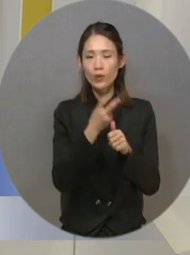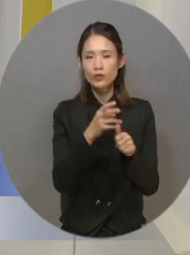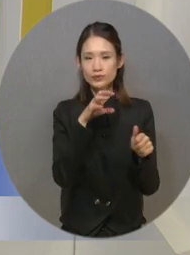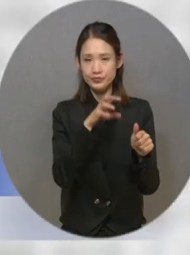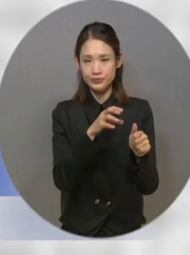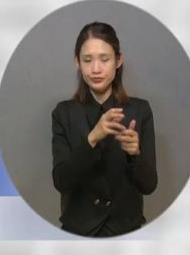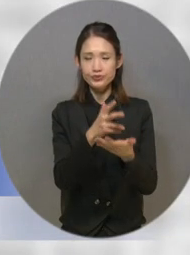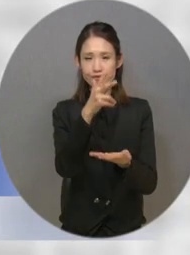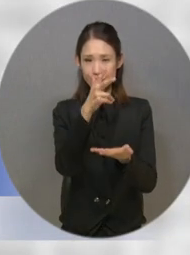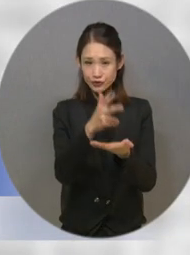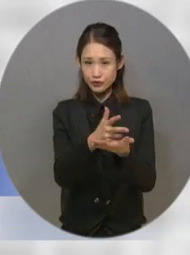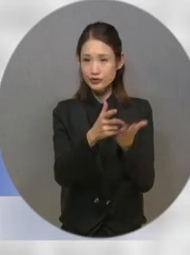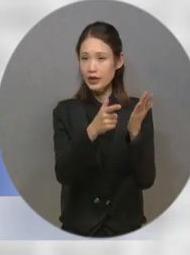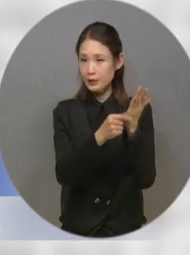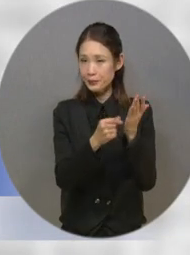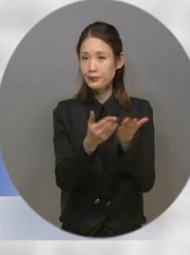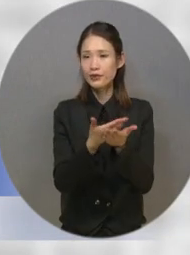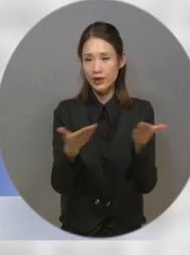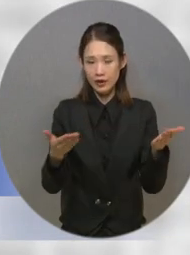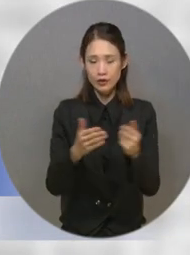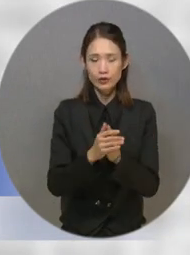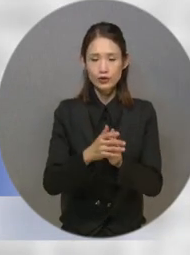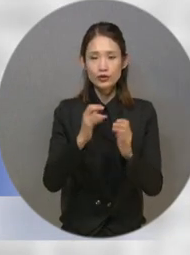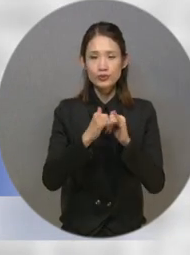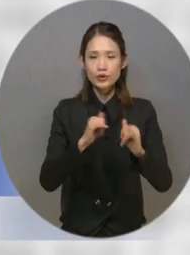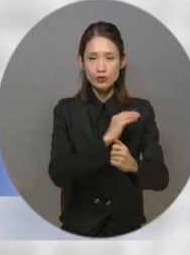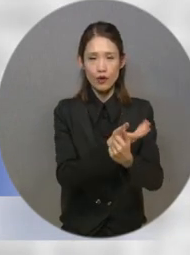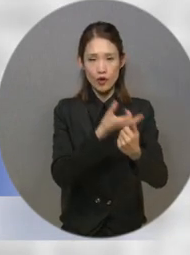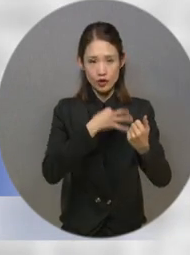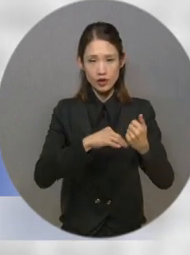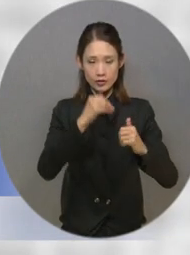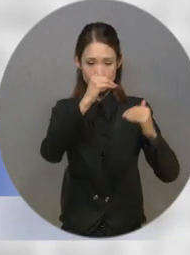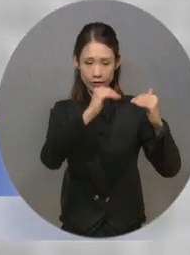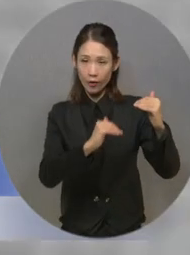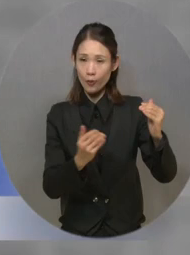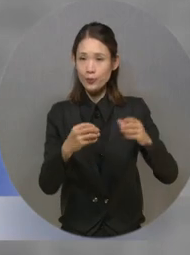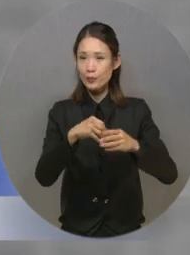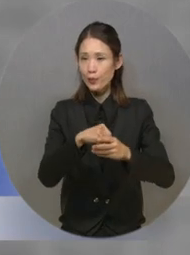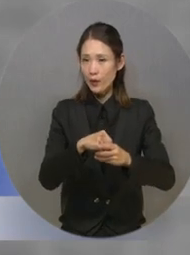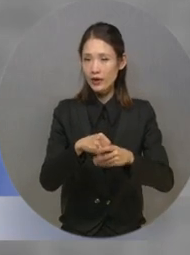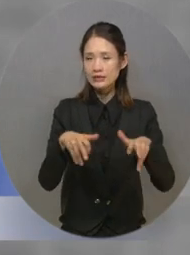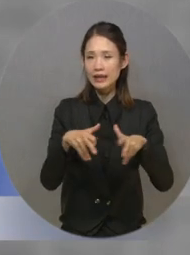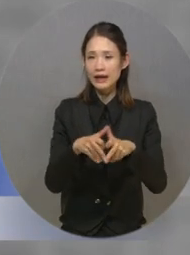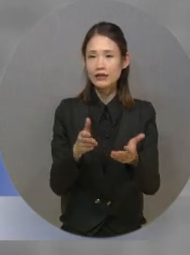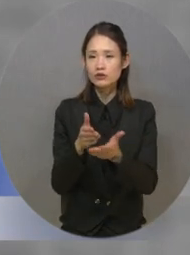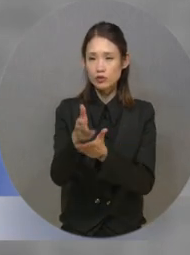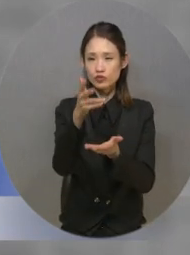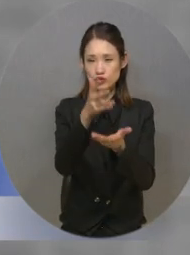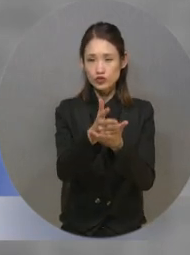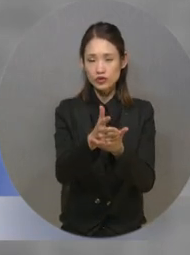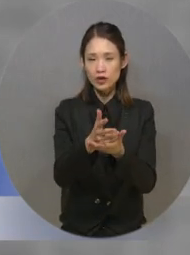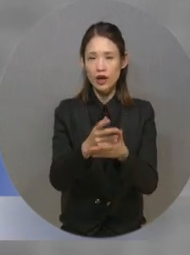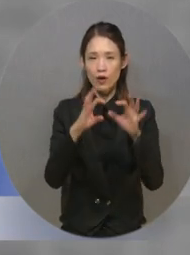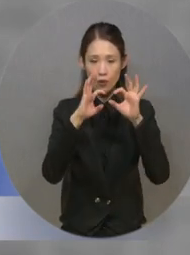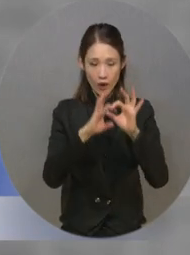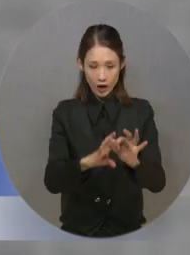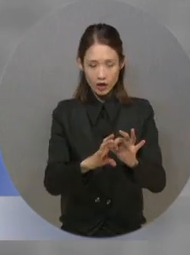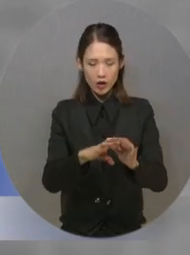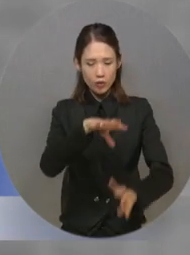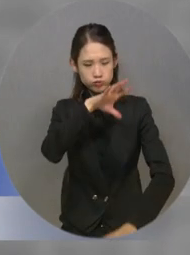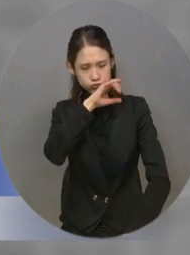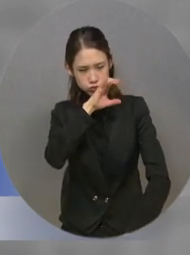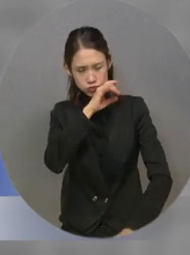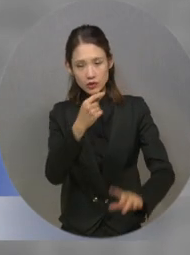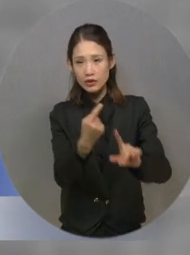있게 됩니다. 국민권익위원회가 이 같은 내용을 담은 장애인 전용 주차 관련 국민 불편 개선 방안을